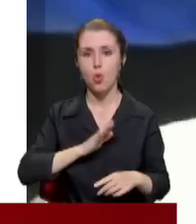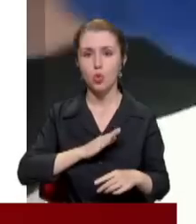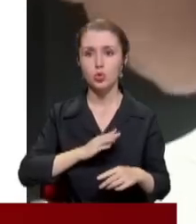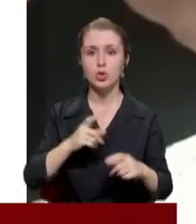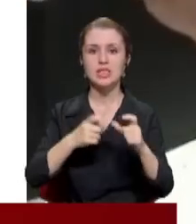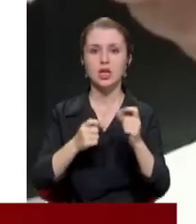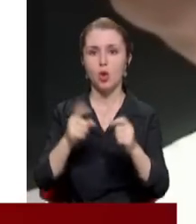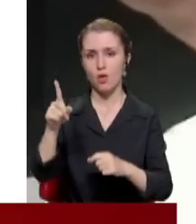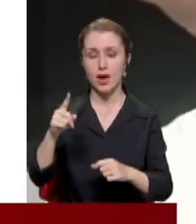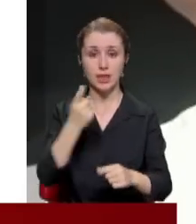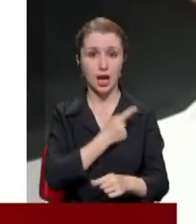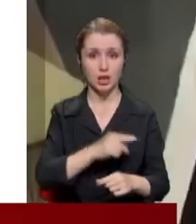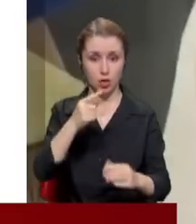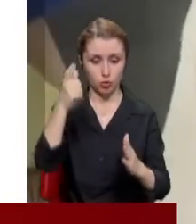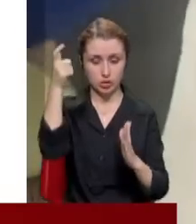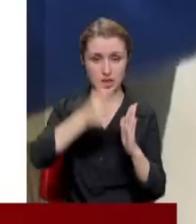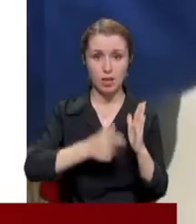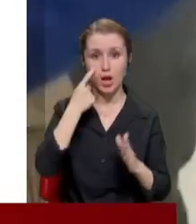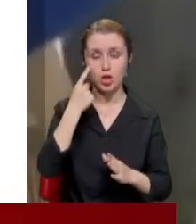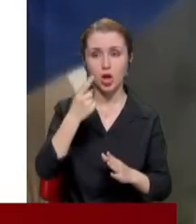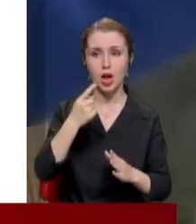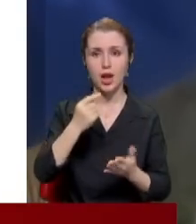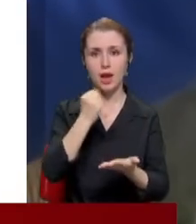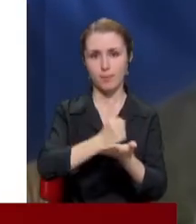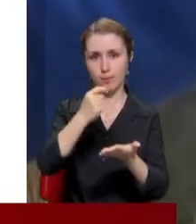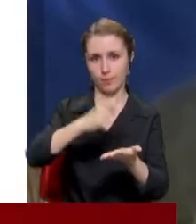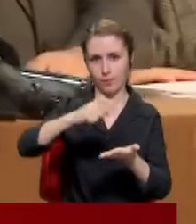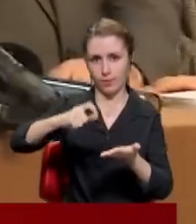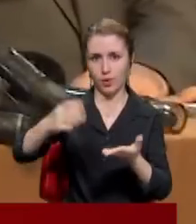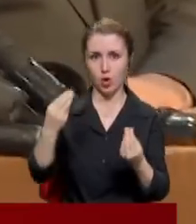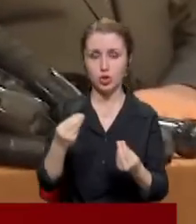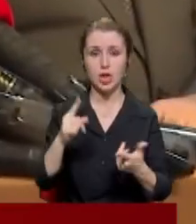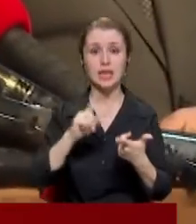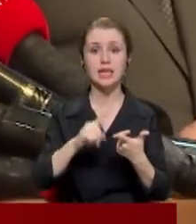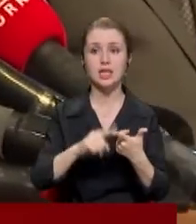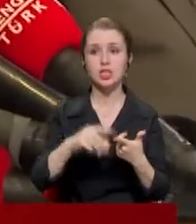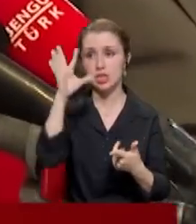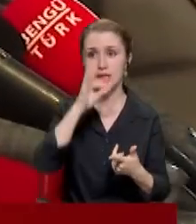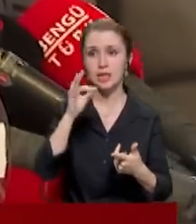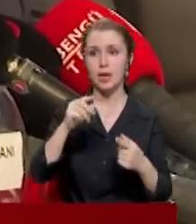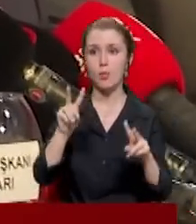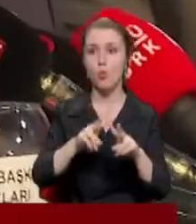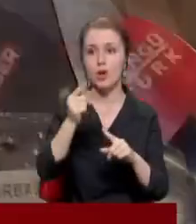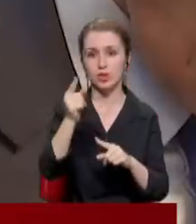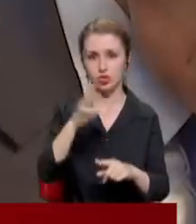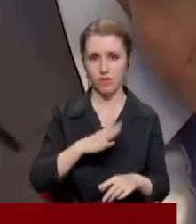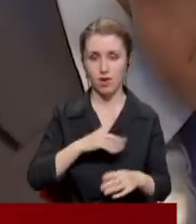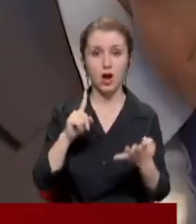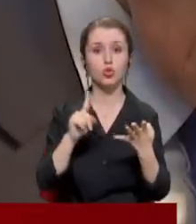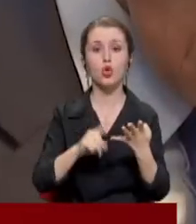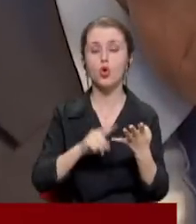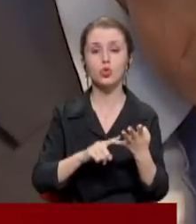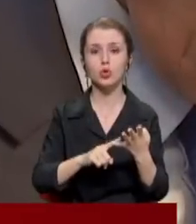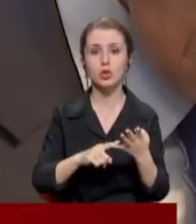ve Sinan Oğan. Adaylar bu sıralamayla pusulada seçmenin karşısına çıkacak. İkinci sırada Sayın Muharrem İnce, dördüncü